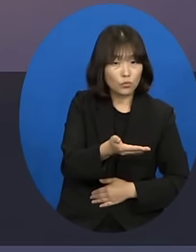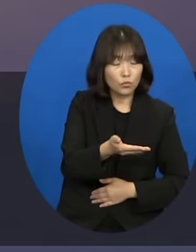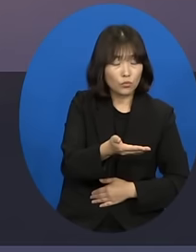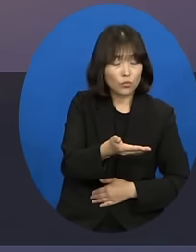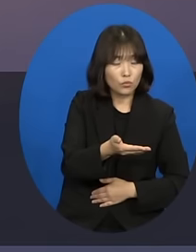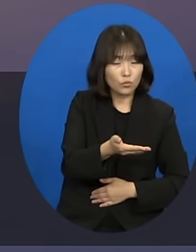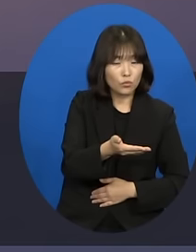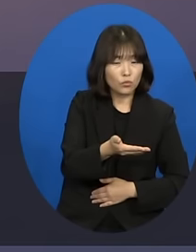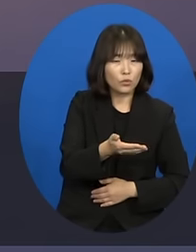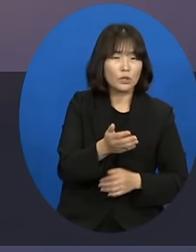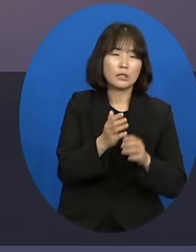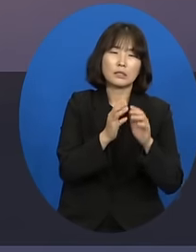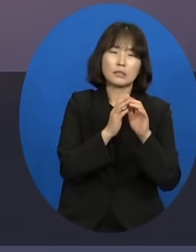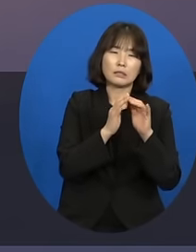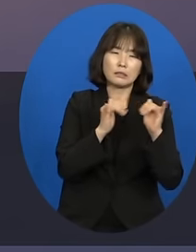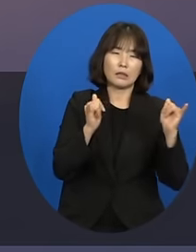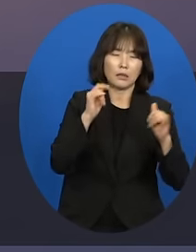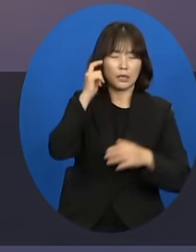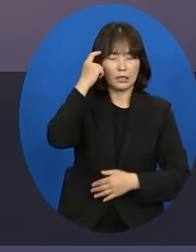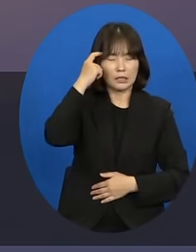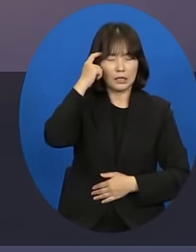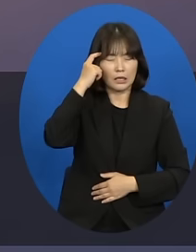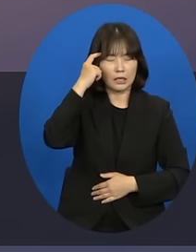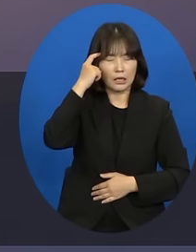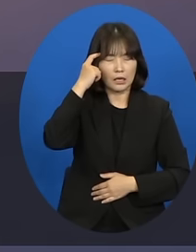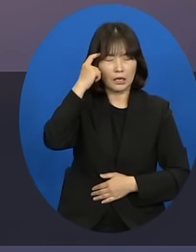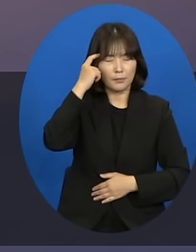사람의 헤아림을 뛰어넘는